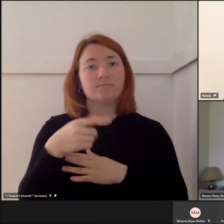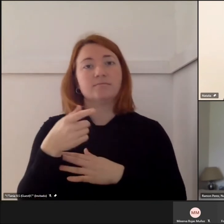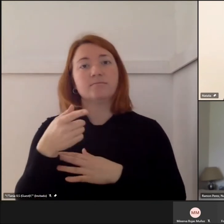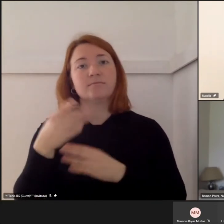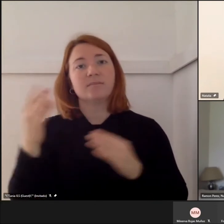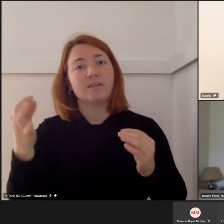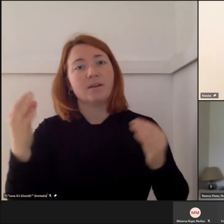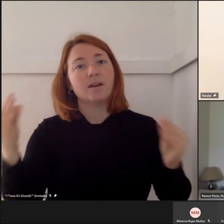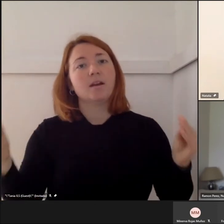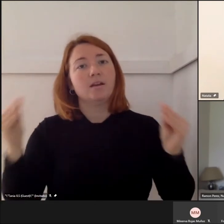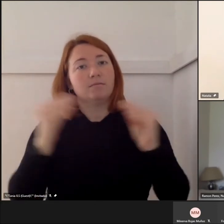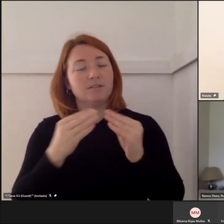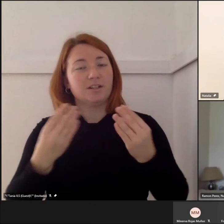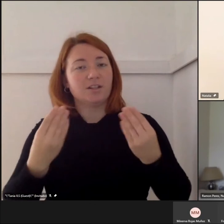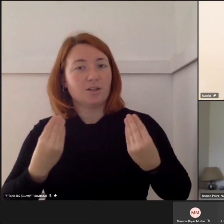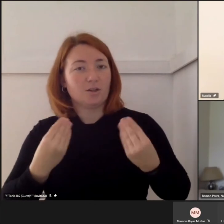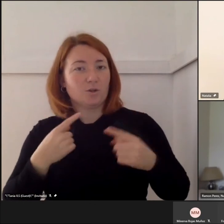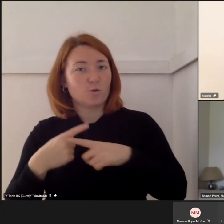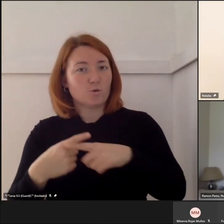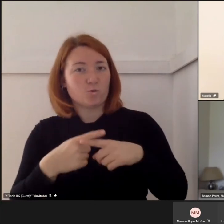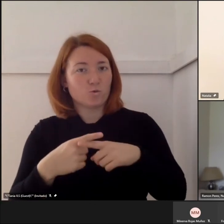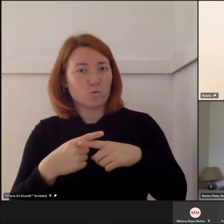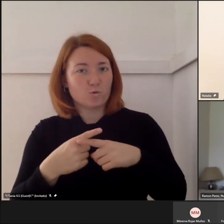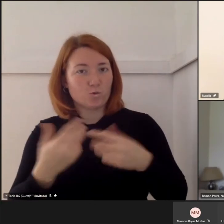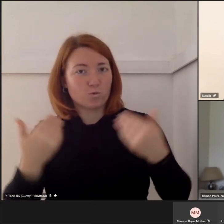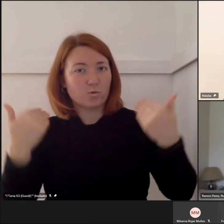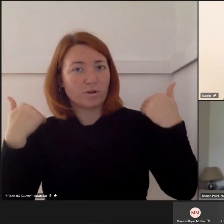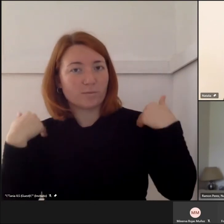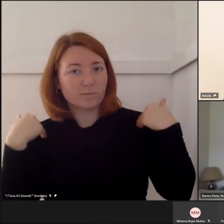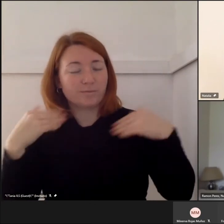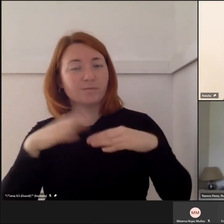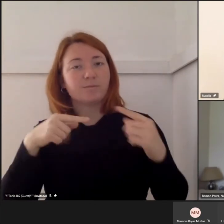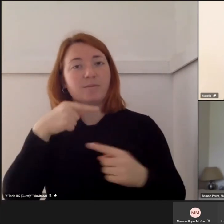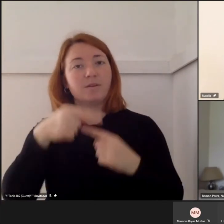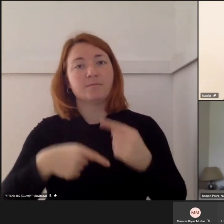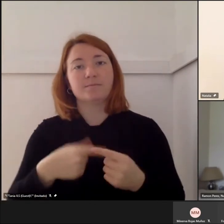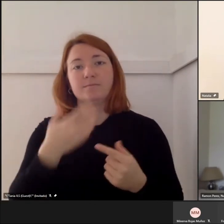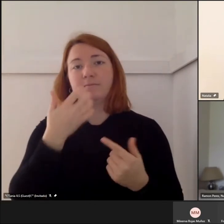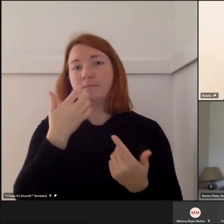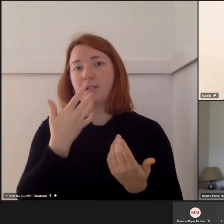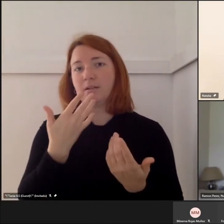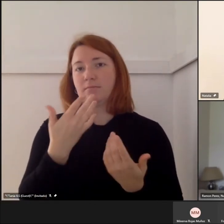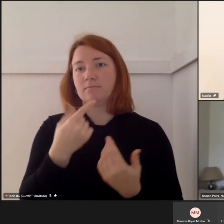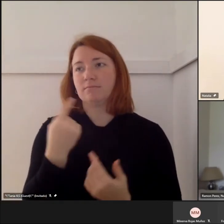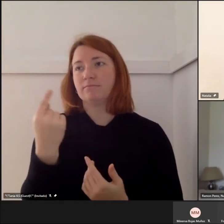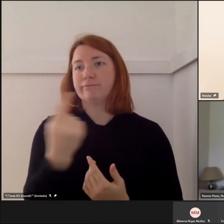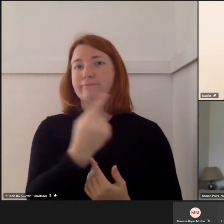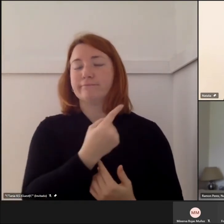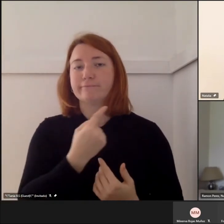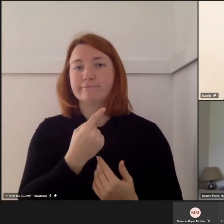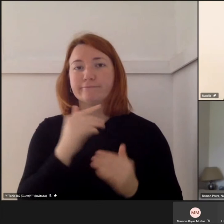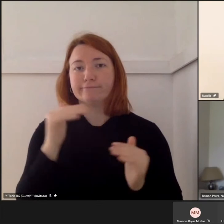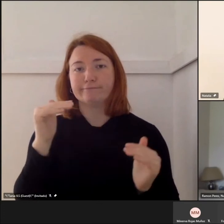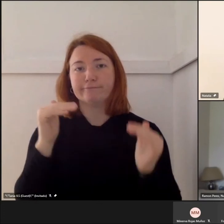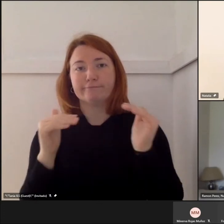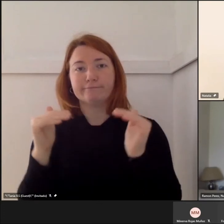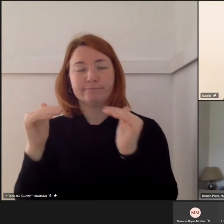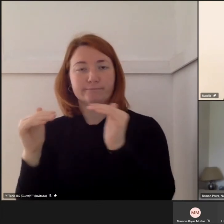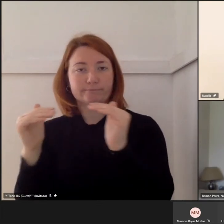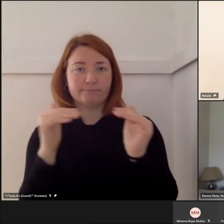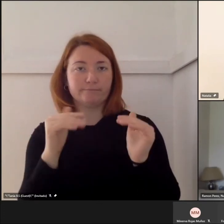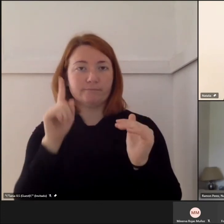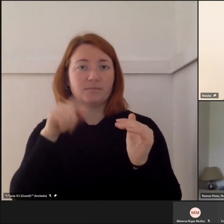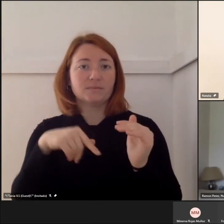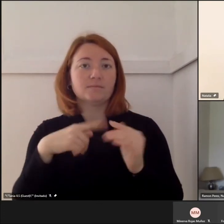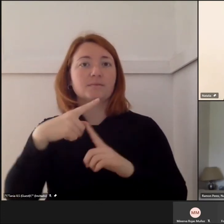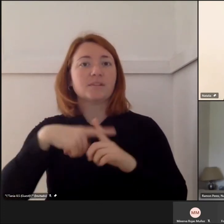de la corresponsabilitat, diguem, en el si de les famílies, no? Per distribuir, per fer aquesta distribució més equitativa, però també a nivell social,